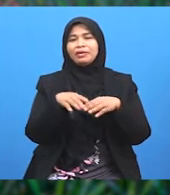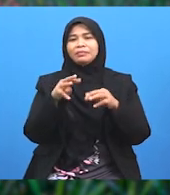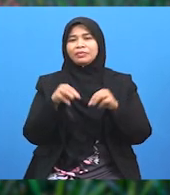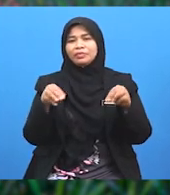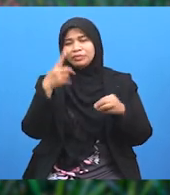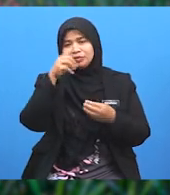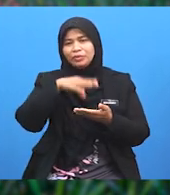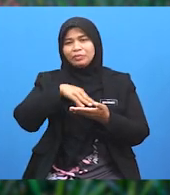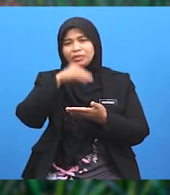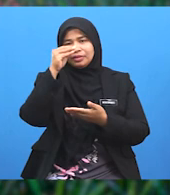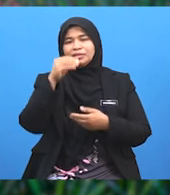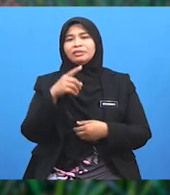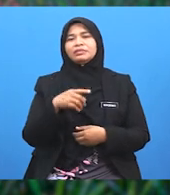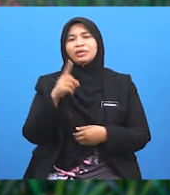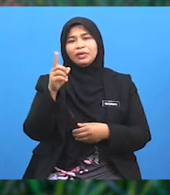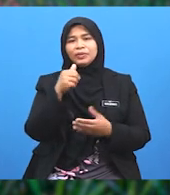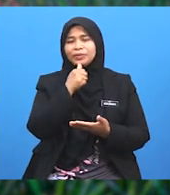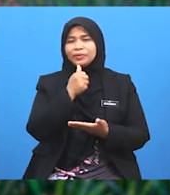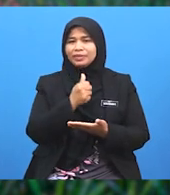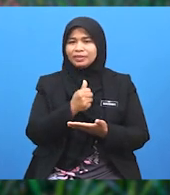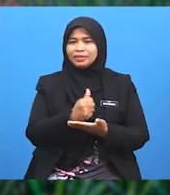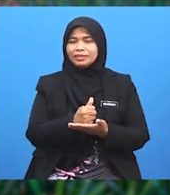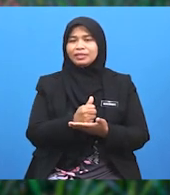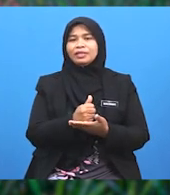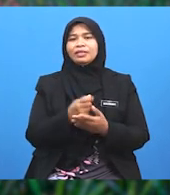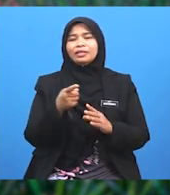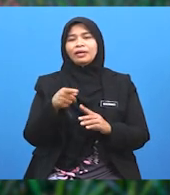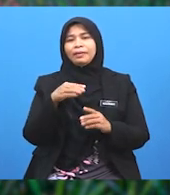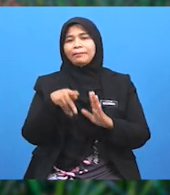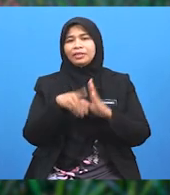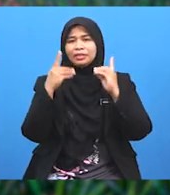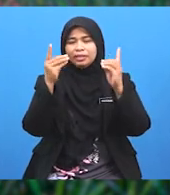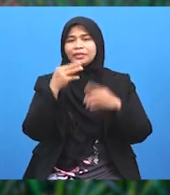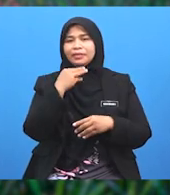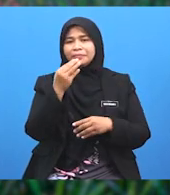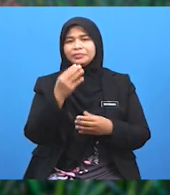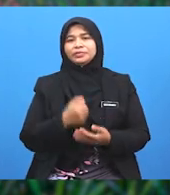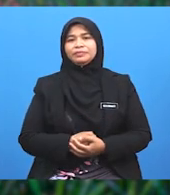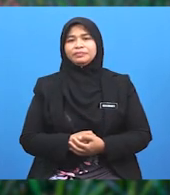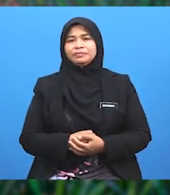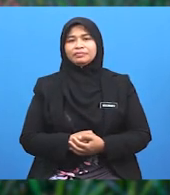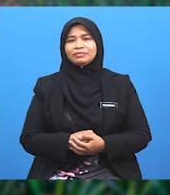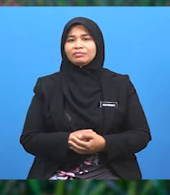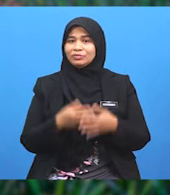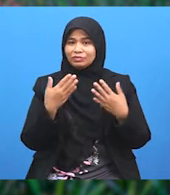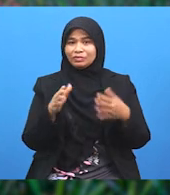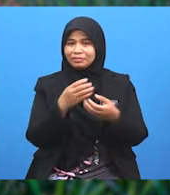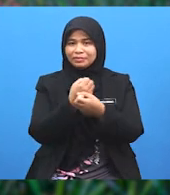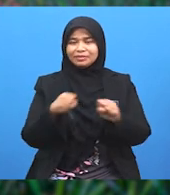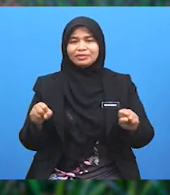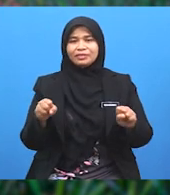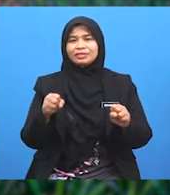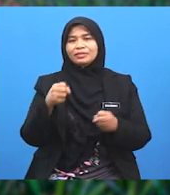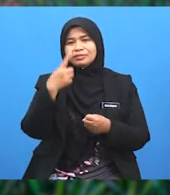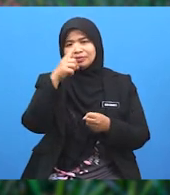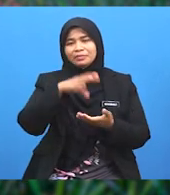mempelajari salah satu nilai dalam mata pelajaran pendidikan moral. Baiklah, sudahkah murid-murid bersedia